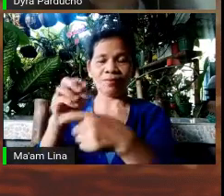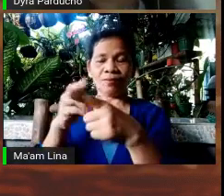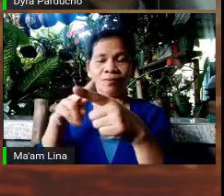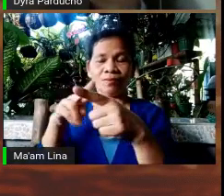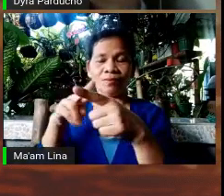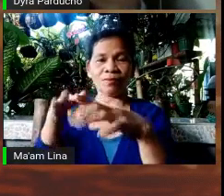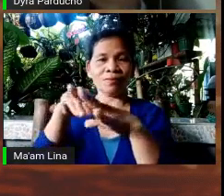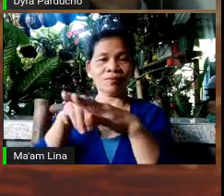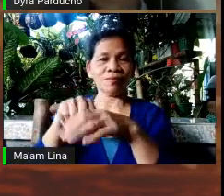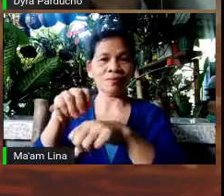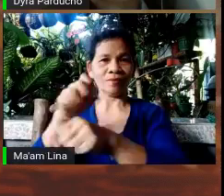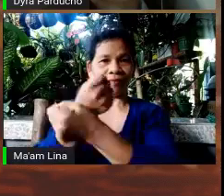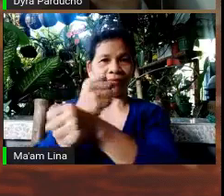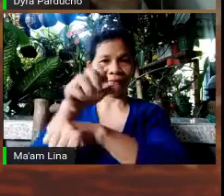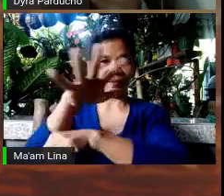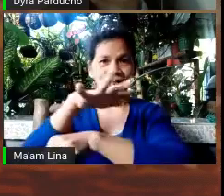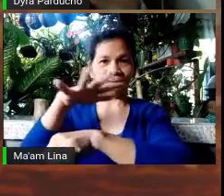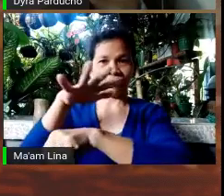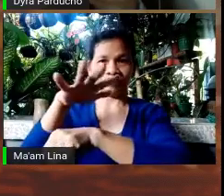Sige po.